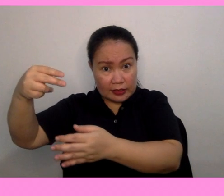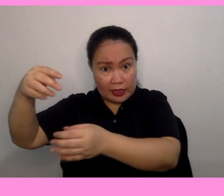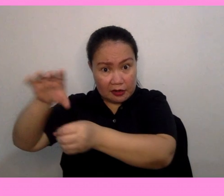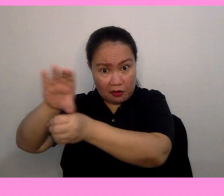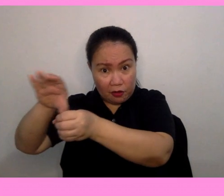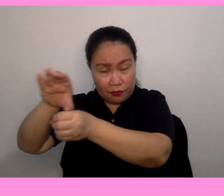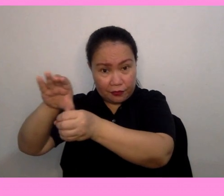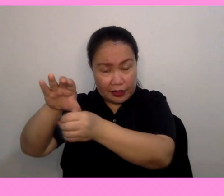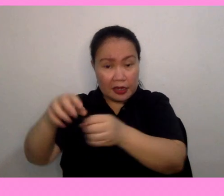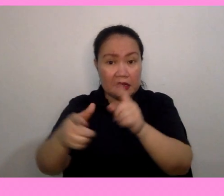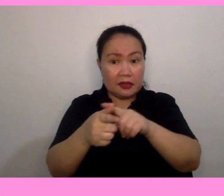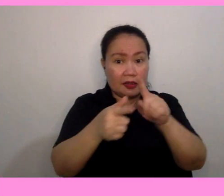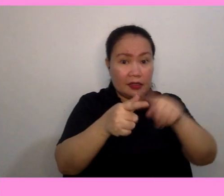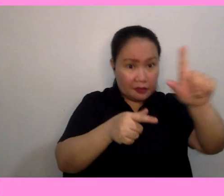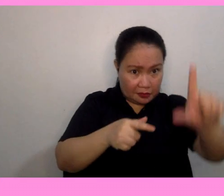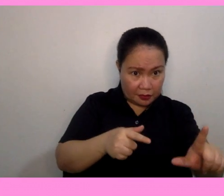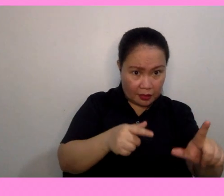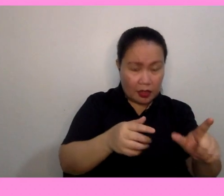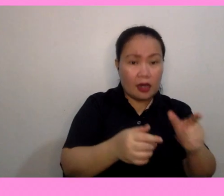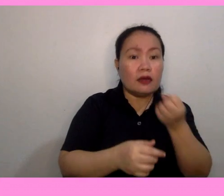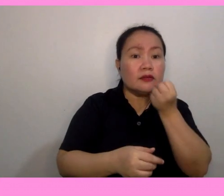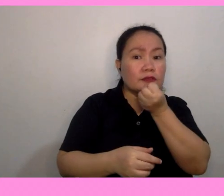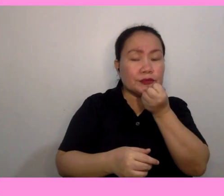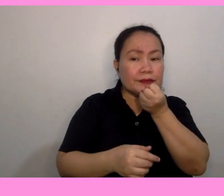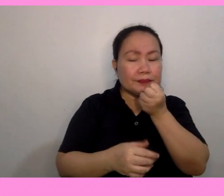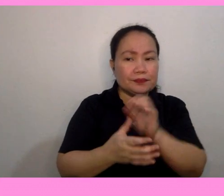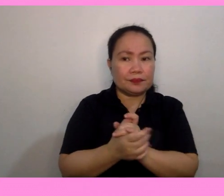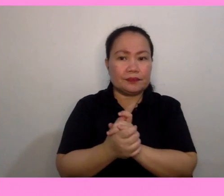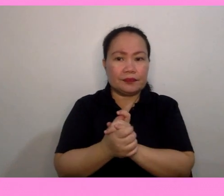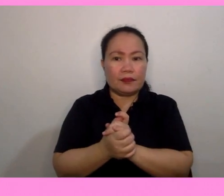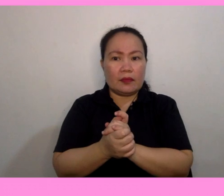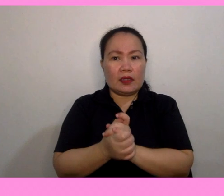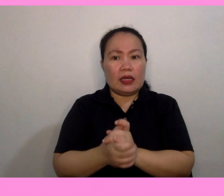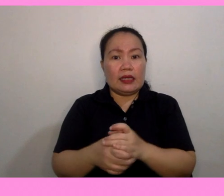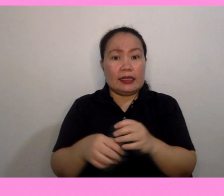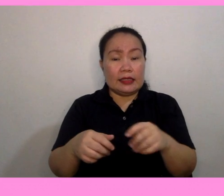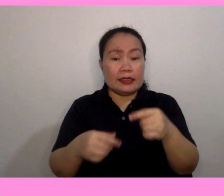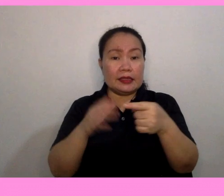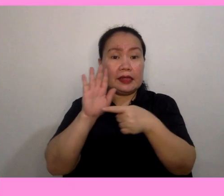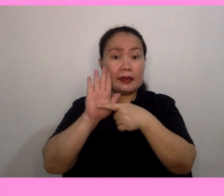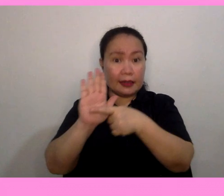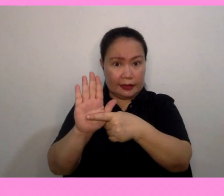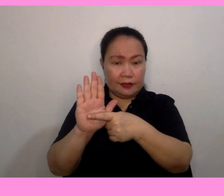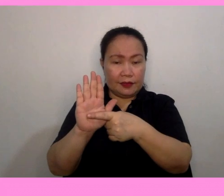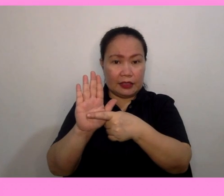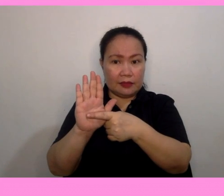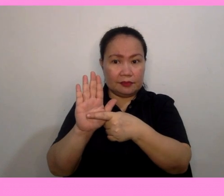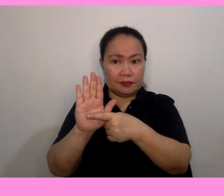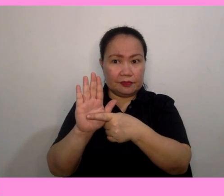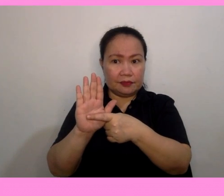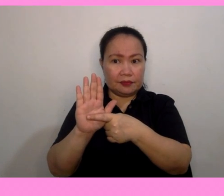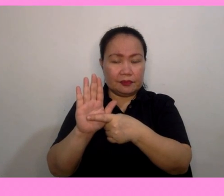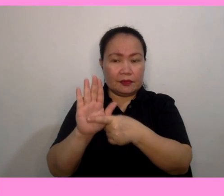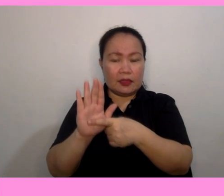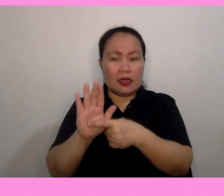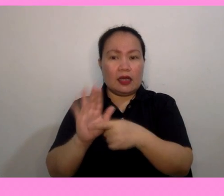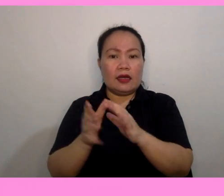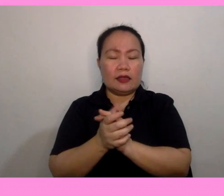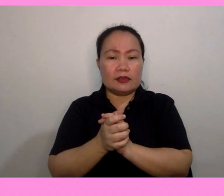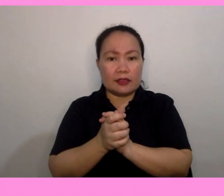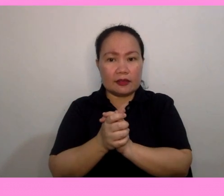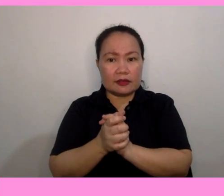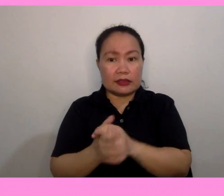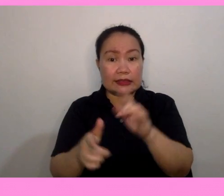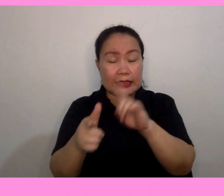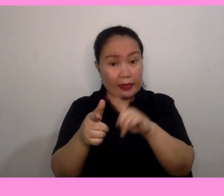asukal. Kapag ang ugnayan ng presyo ng isang produkto ay negatibo o taliwas sa demand para sa isang